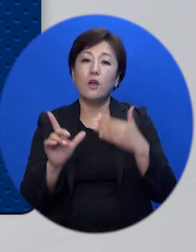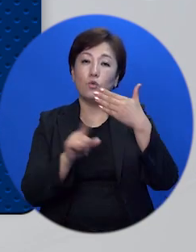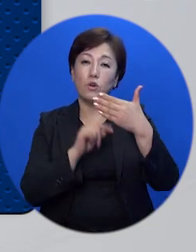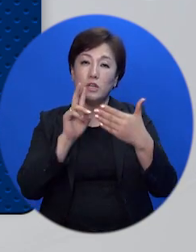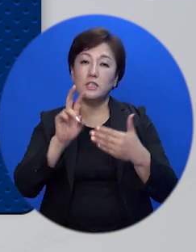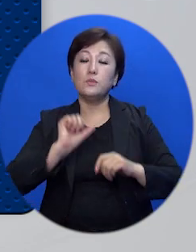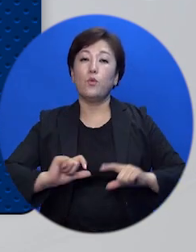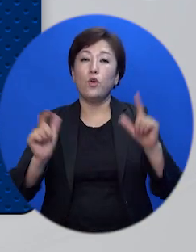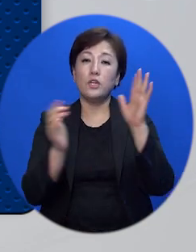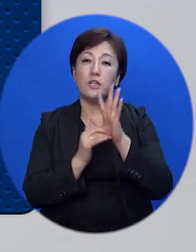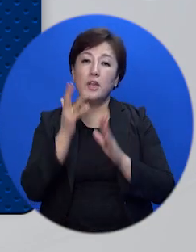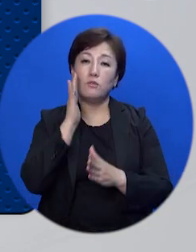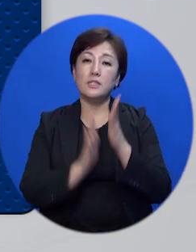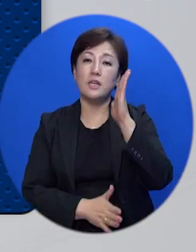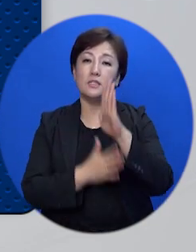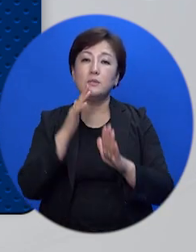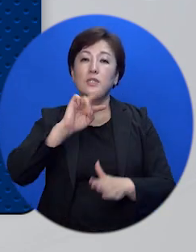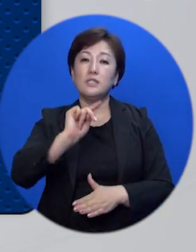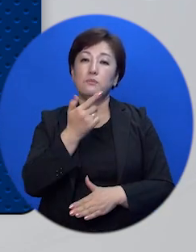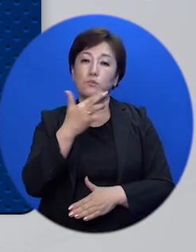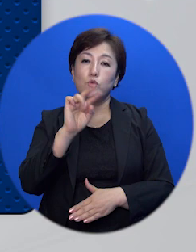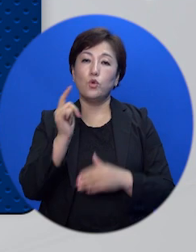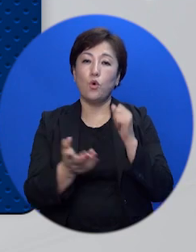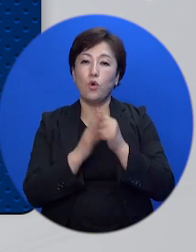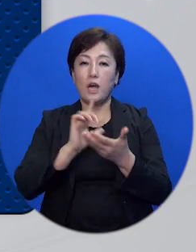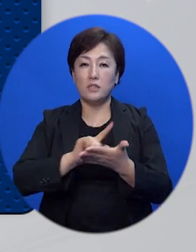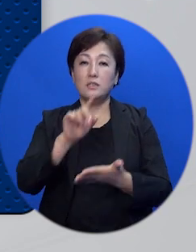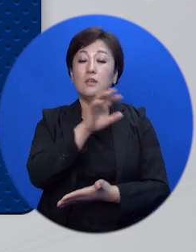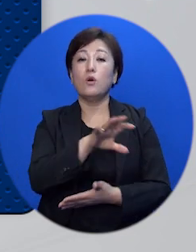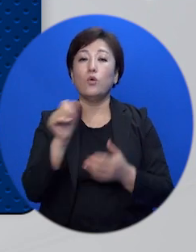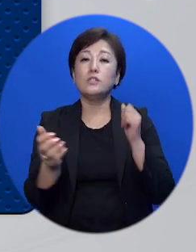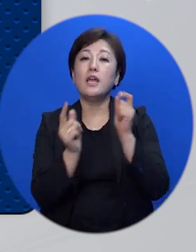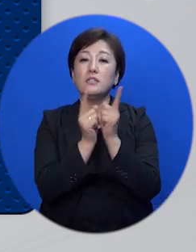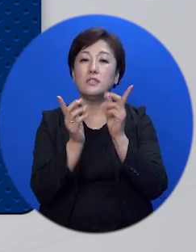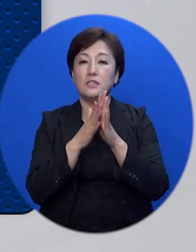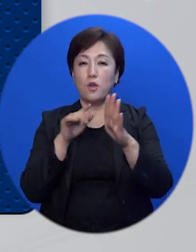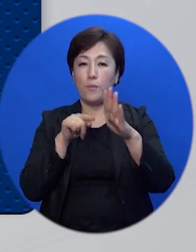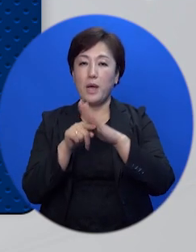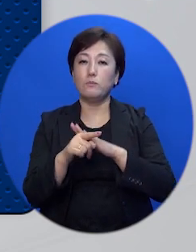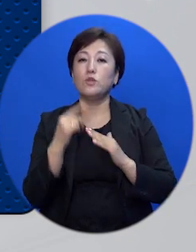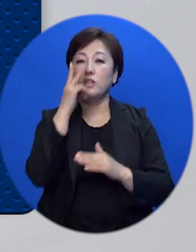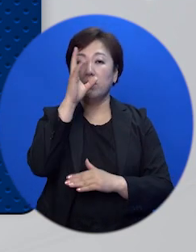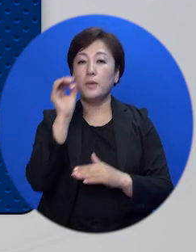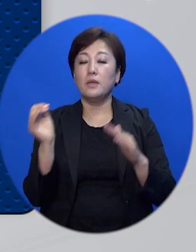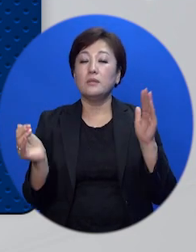9월 25일 울산 시민신문고가 지역 주민의 생활 현장에 직접 찾아갑니다.